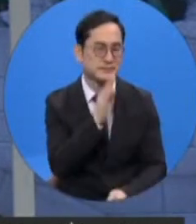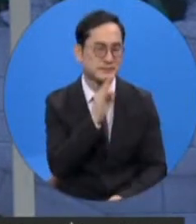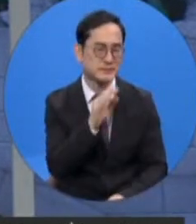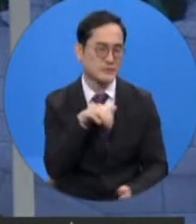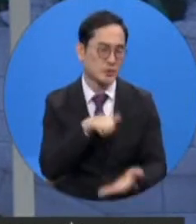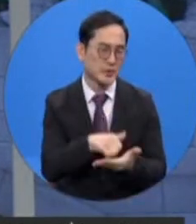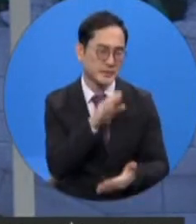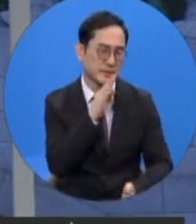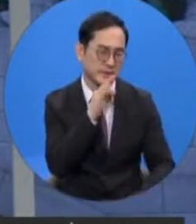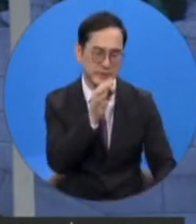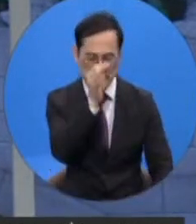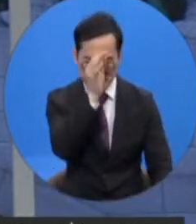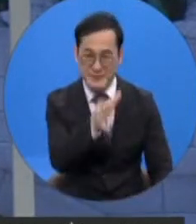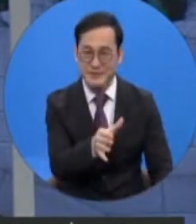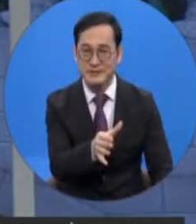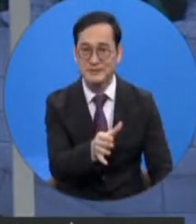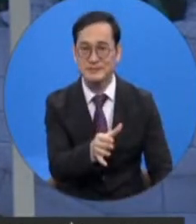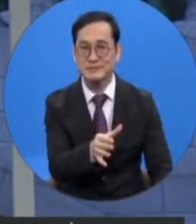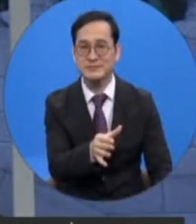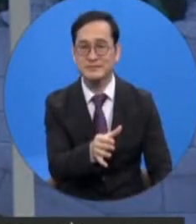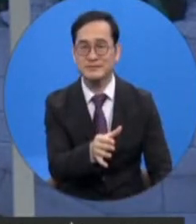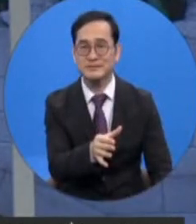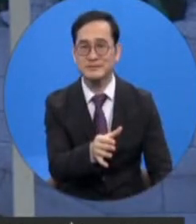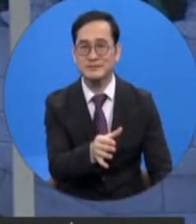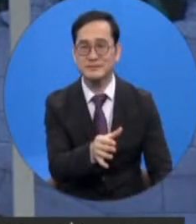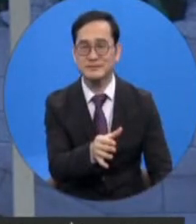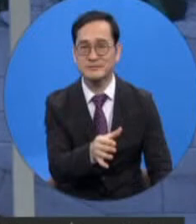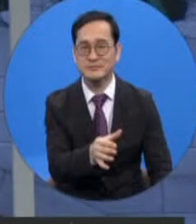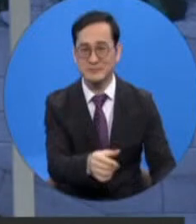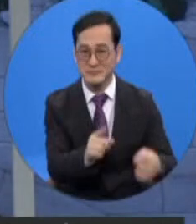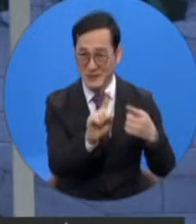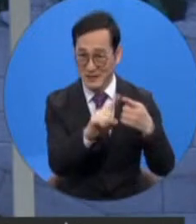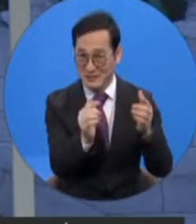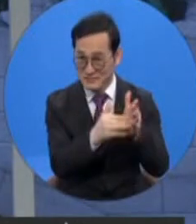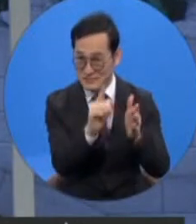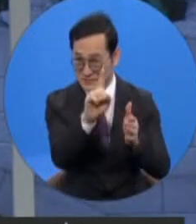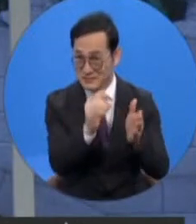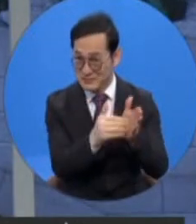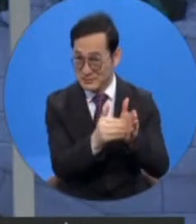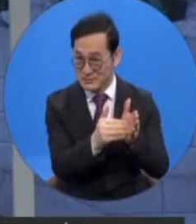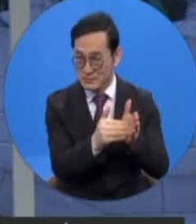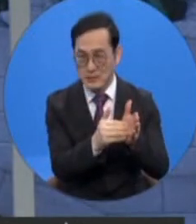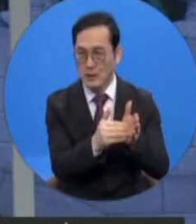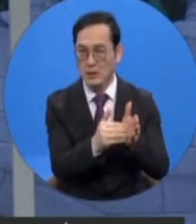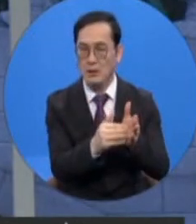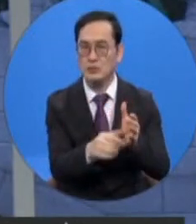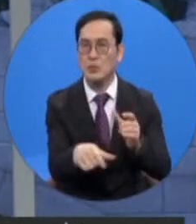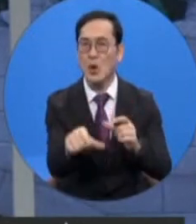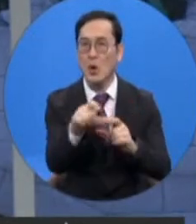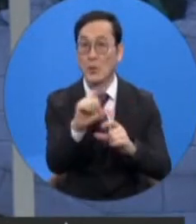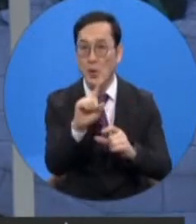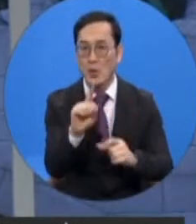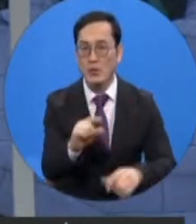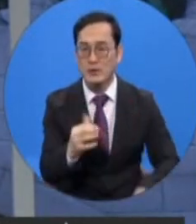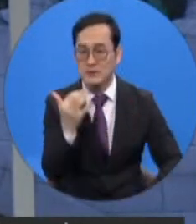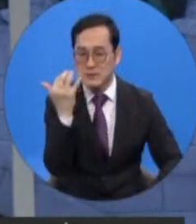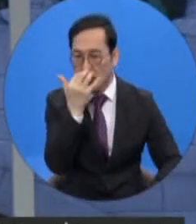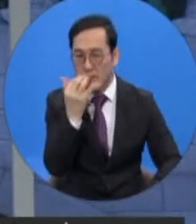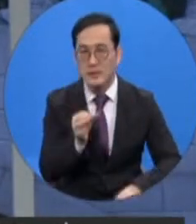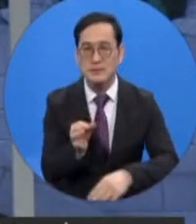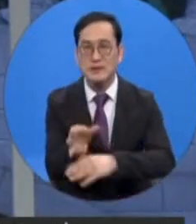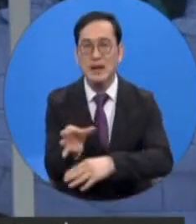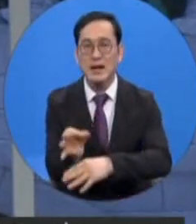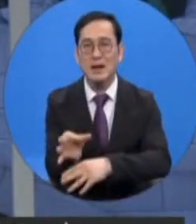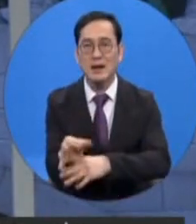사과를 했습니다. 그런데 논란은 이게 끝이 아닙니다. 그 이재명 후보의 아들이 성매매